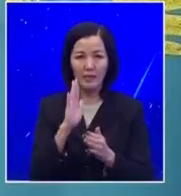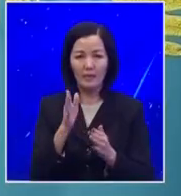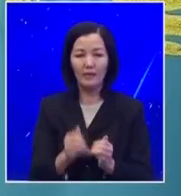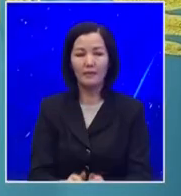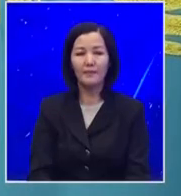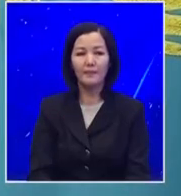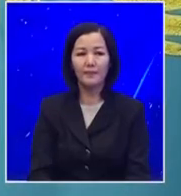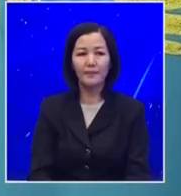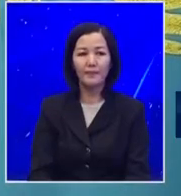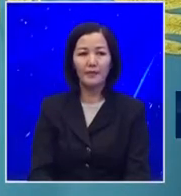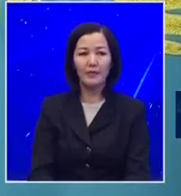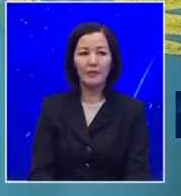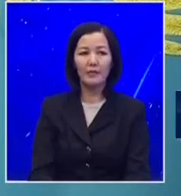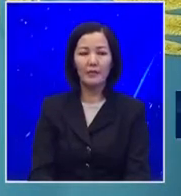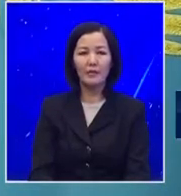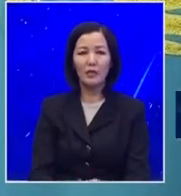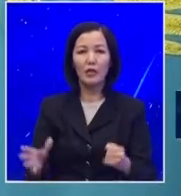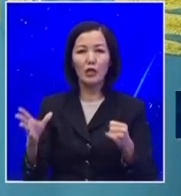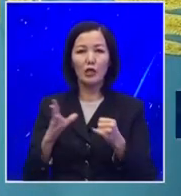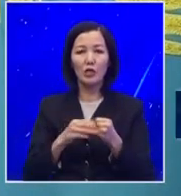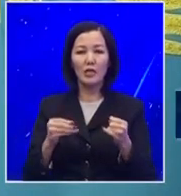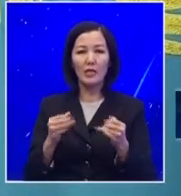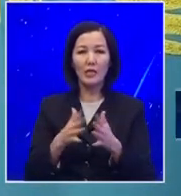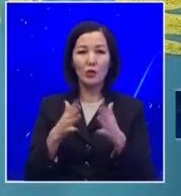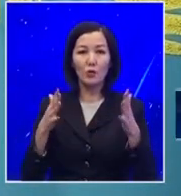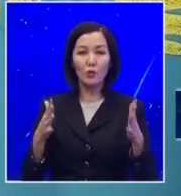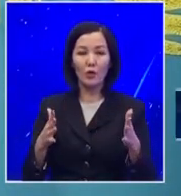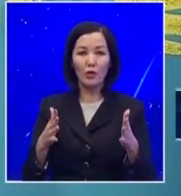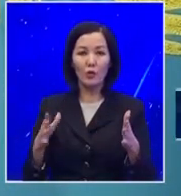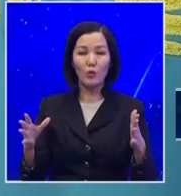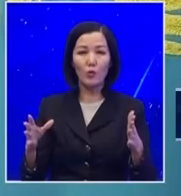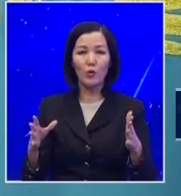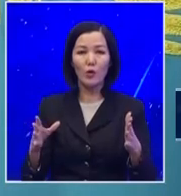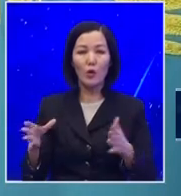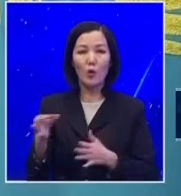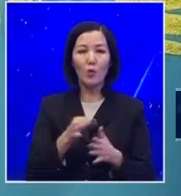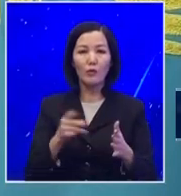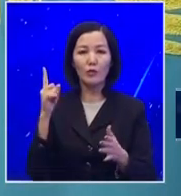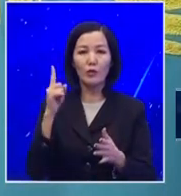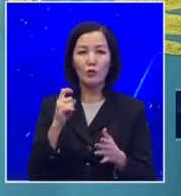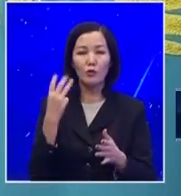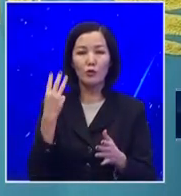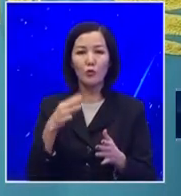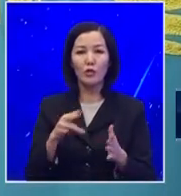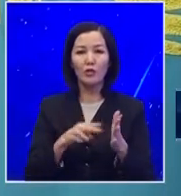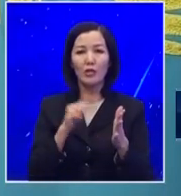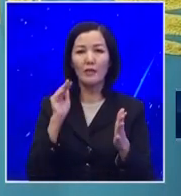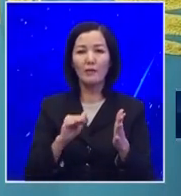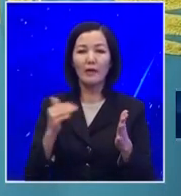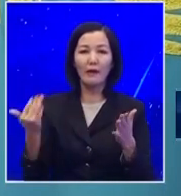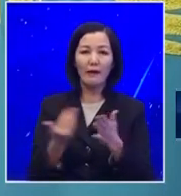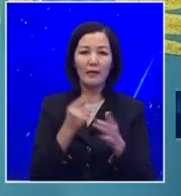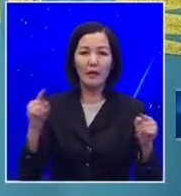азайтылмақ. Суармалы жерлердің көлемін ұлғайту аясында облыста 137 000 гектарды қалпына